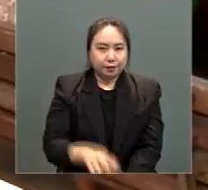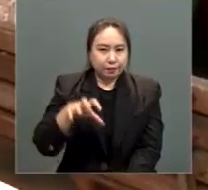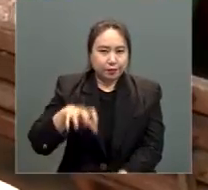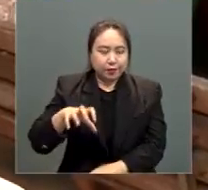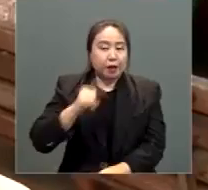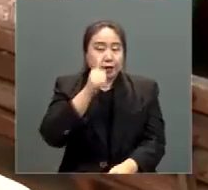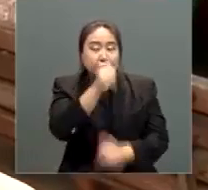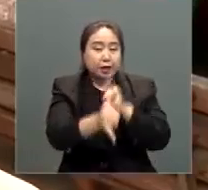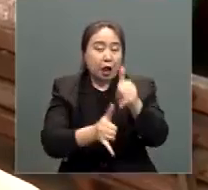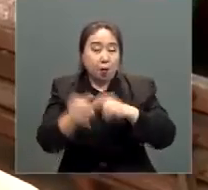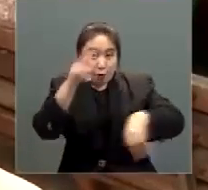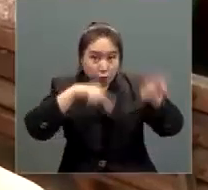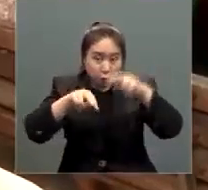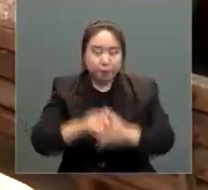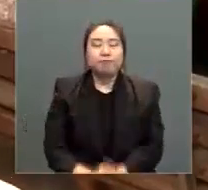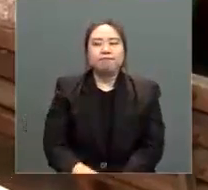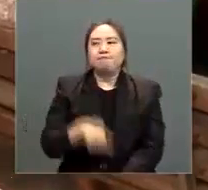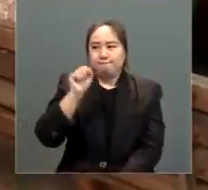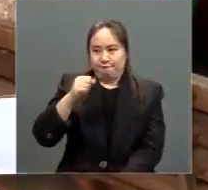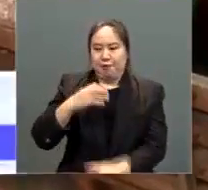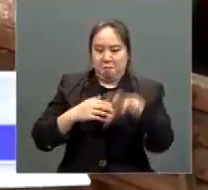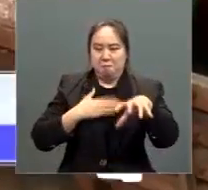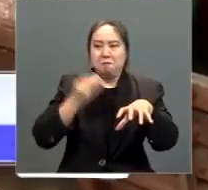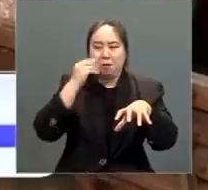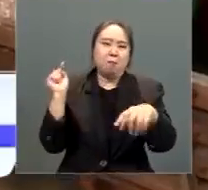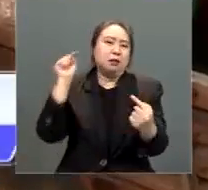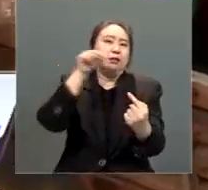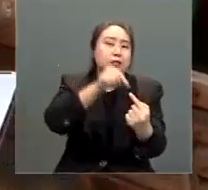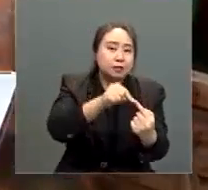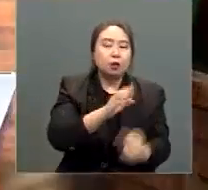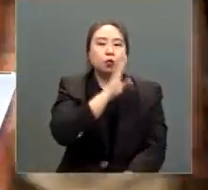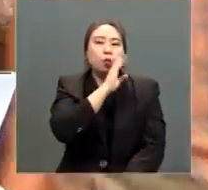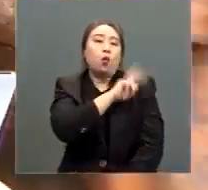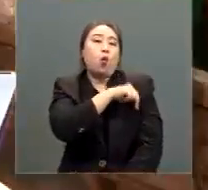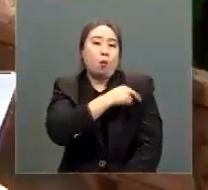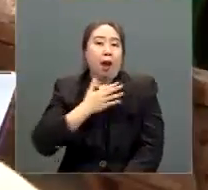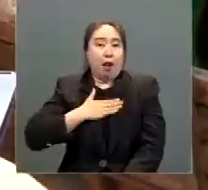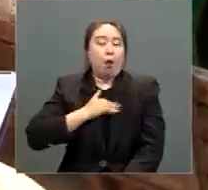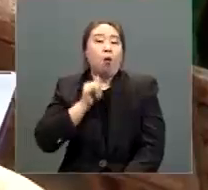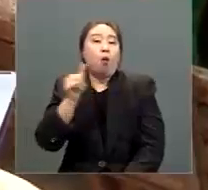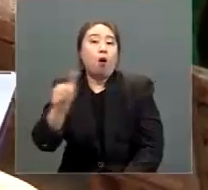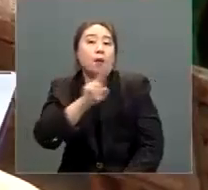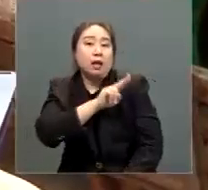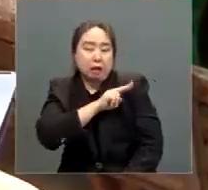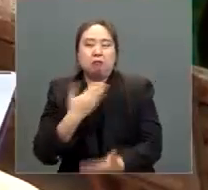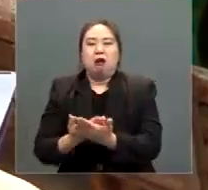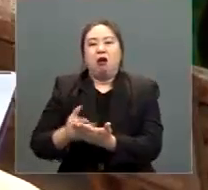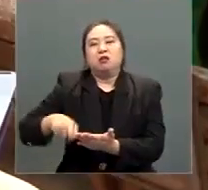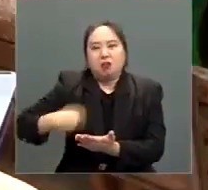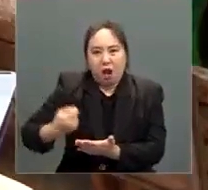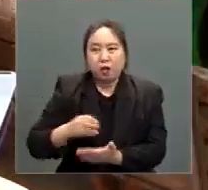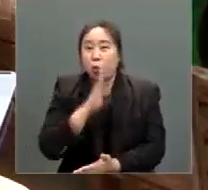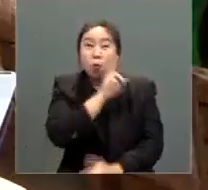พื้นที ่ถึงที่เลยเพราะถ้าเราไปตรวจเองตามโรงพยาบาลเสียเงินยิ่งโรงพยาบาลเอกชนด้วยยิ่งแพง